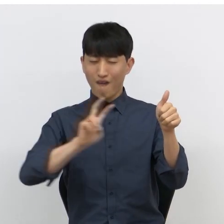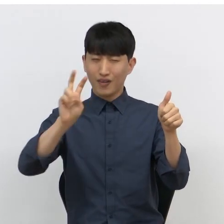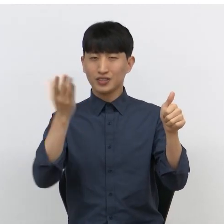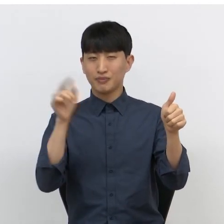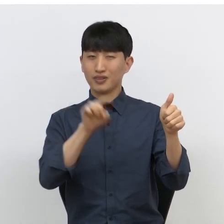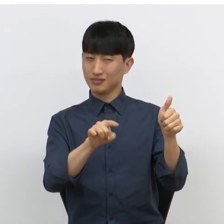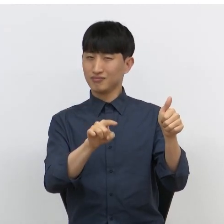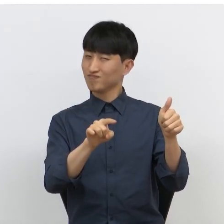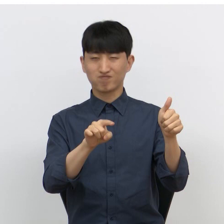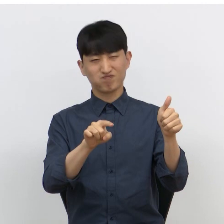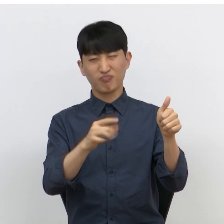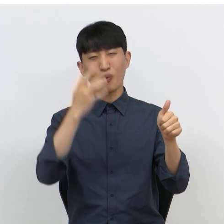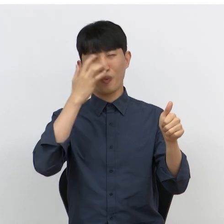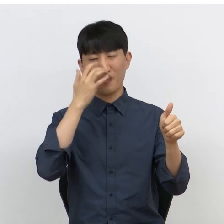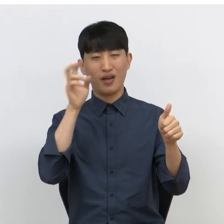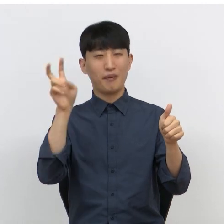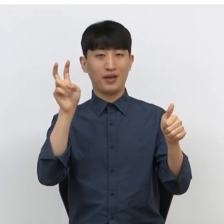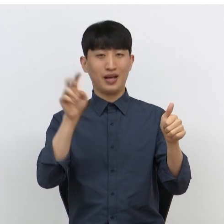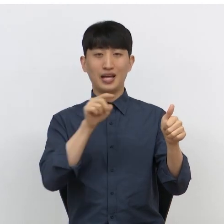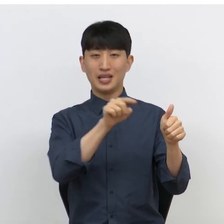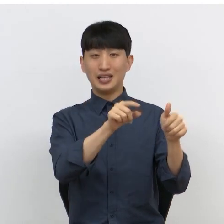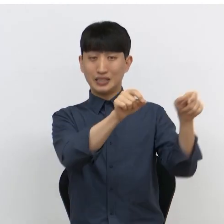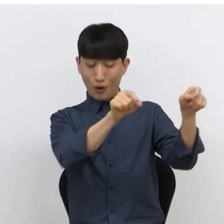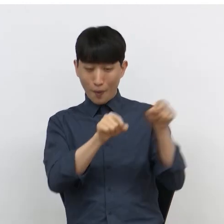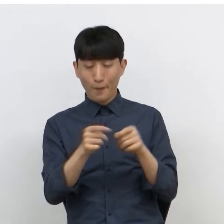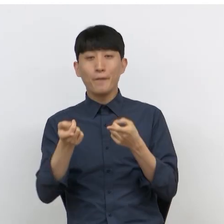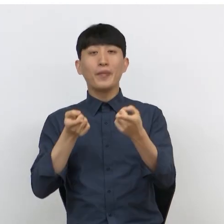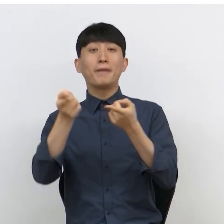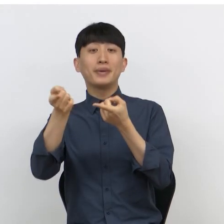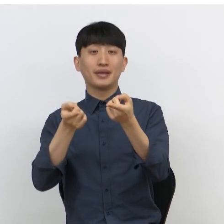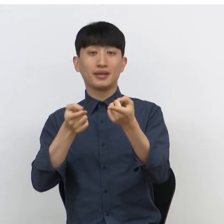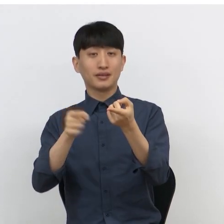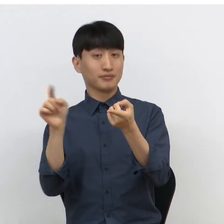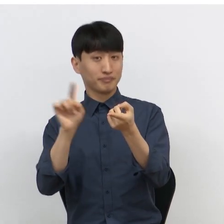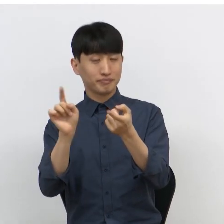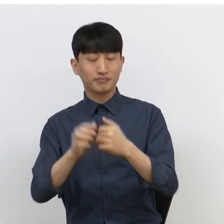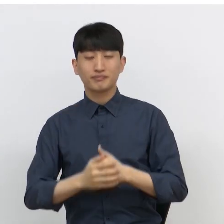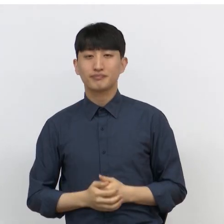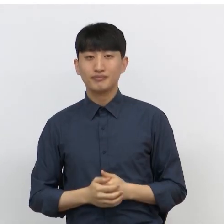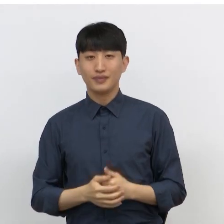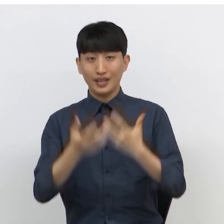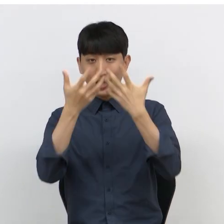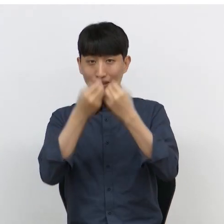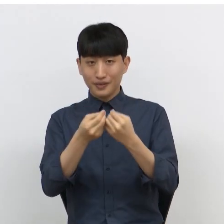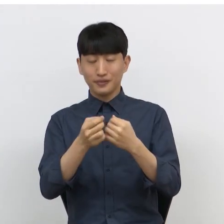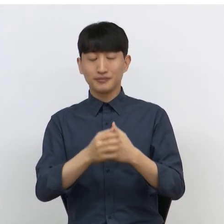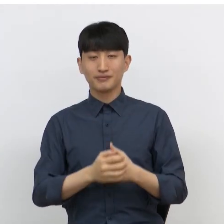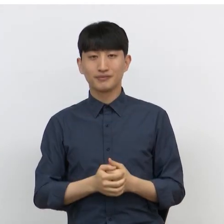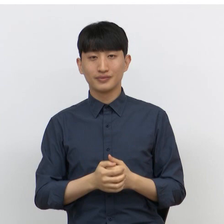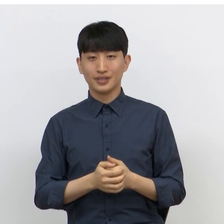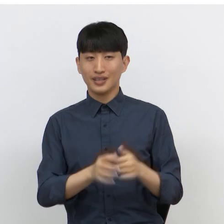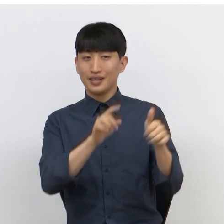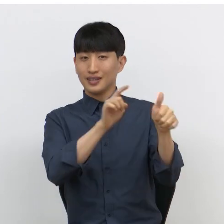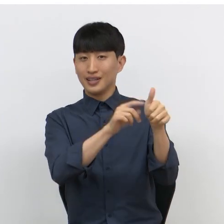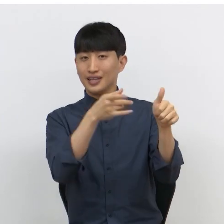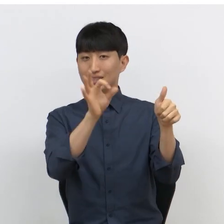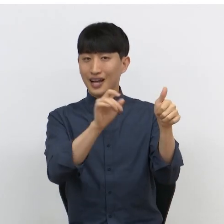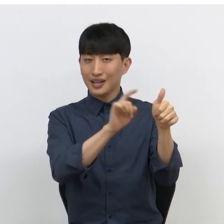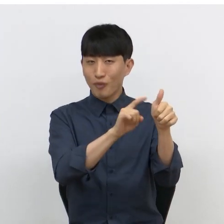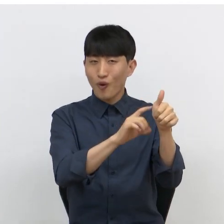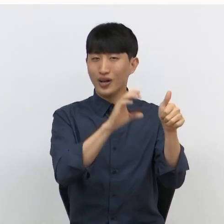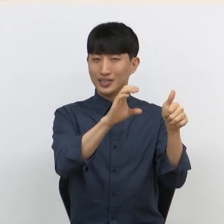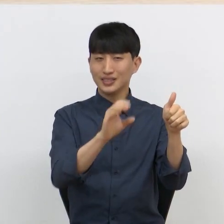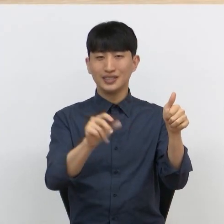음악이 살지 못하거든요. 매핑이라고 하는 건 바로 이런 것 같습니다. 예를 들어서 제가 이제 앞으로 설명하겠지만 장사익 선생님이 T레벨,